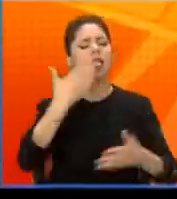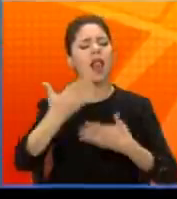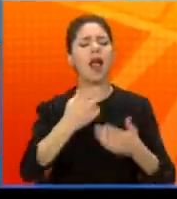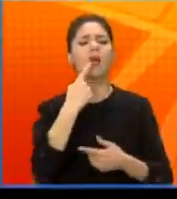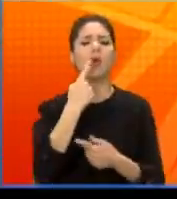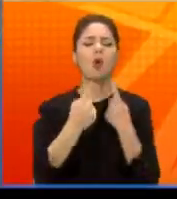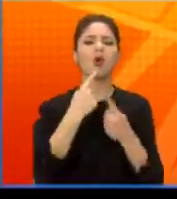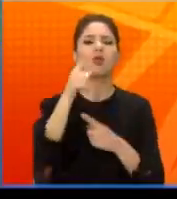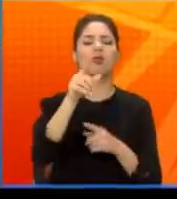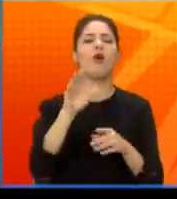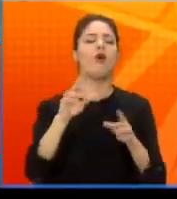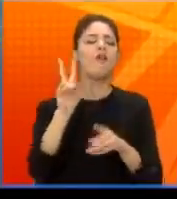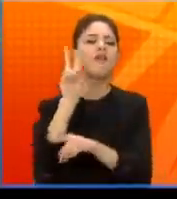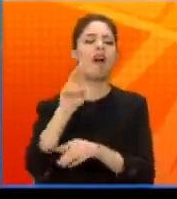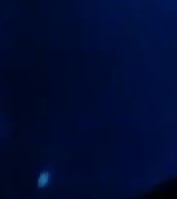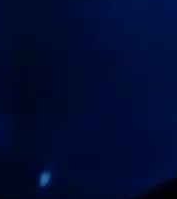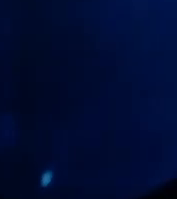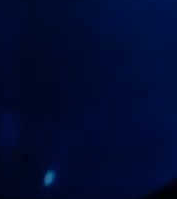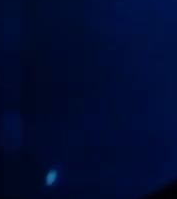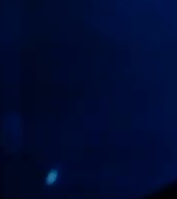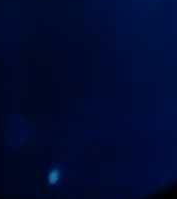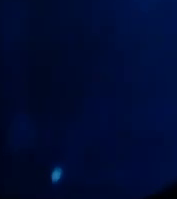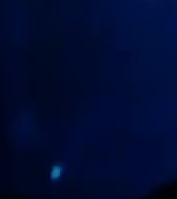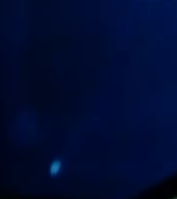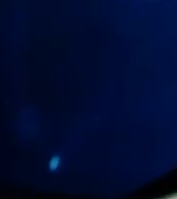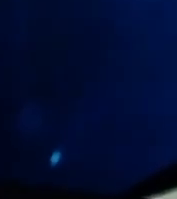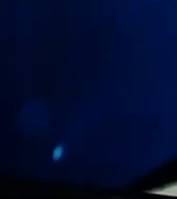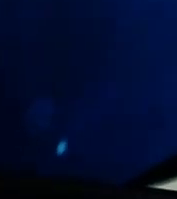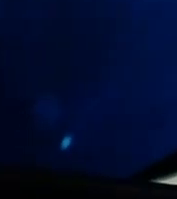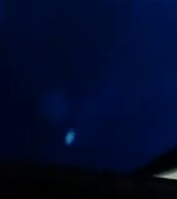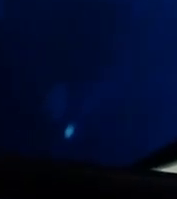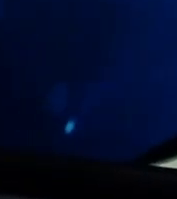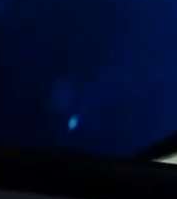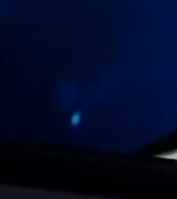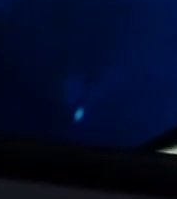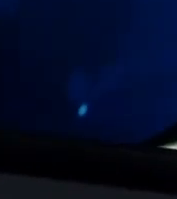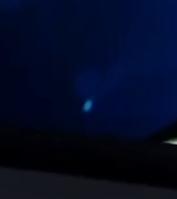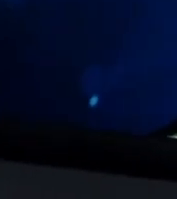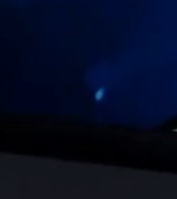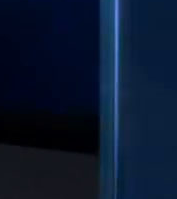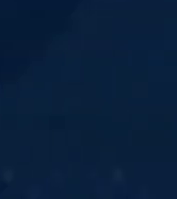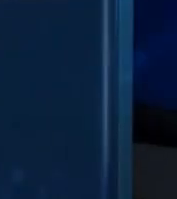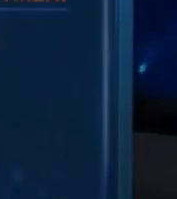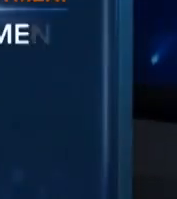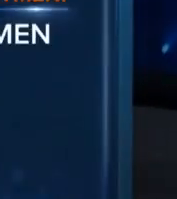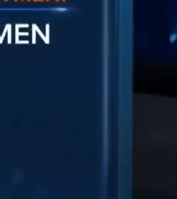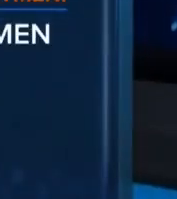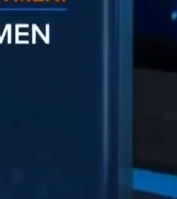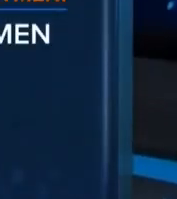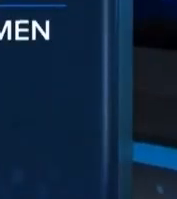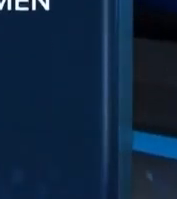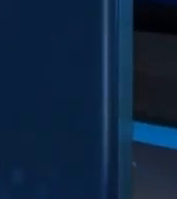tartışılan Van Gölü canavarı oldu. ATV Ana Haber Bültenimizin sonuna geldik. Yarın akşam görüşmek üzere. İyi akşamlar.